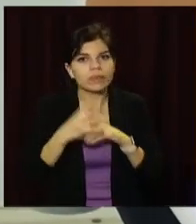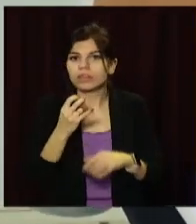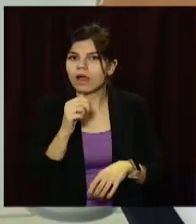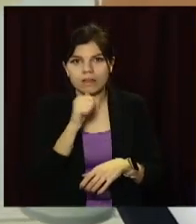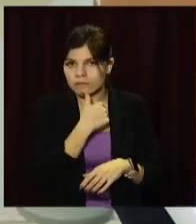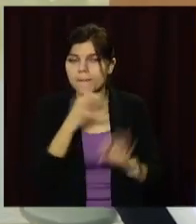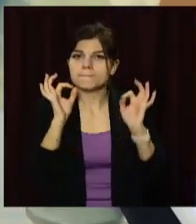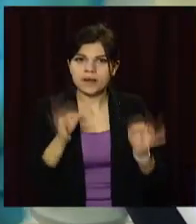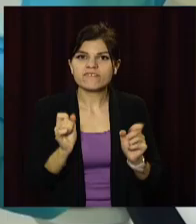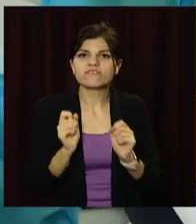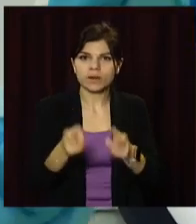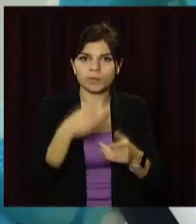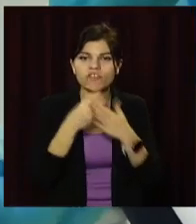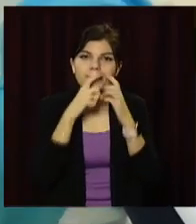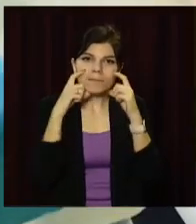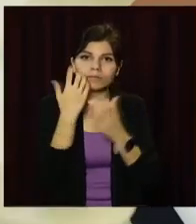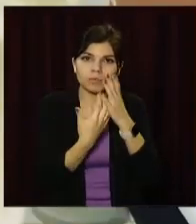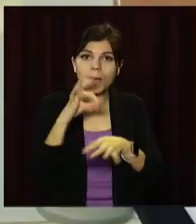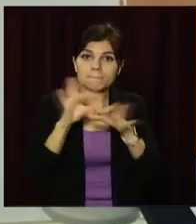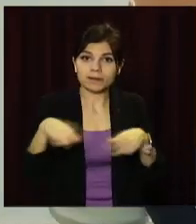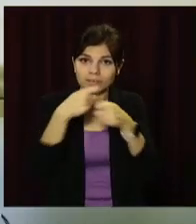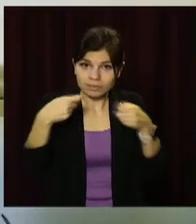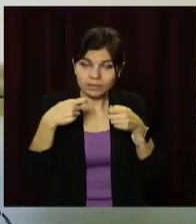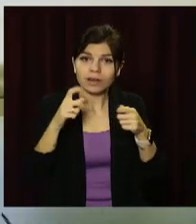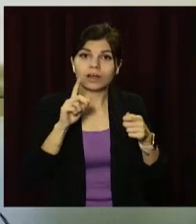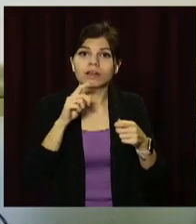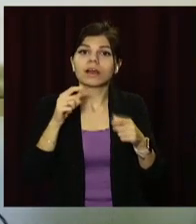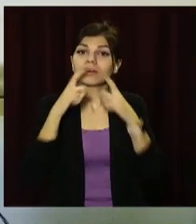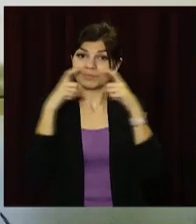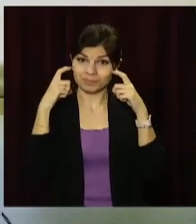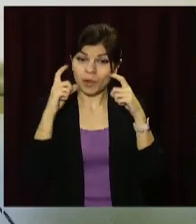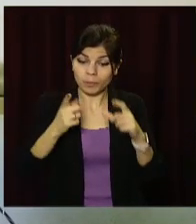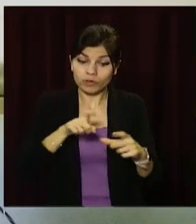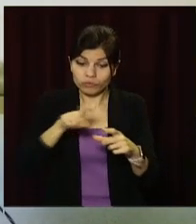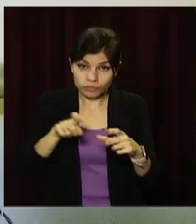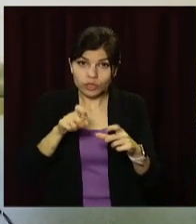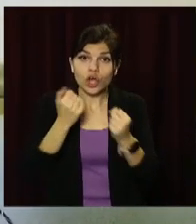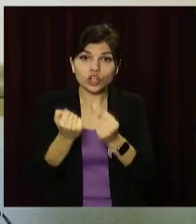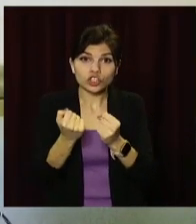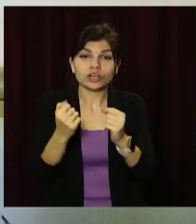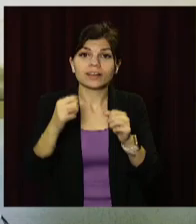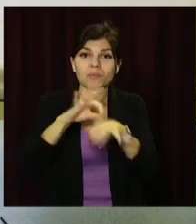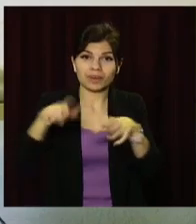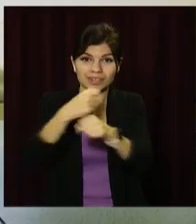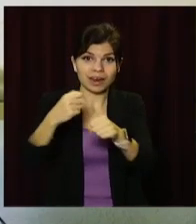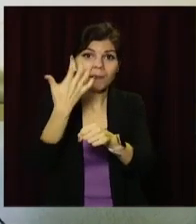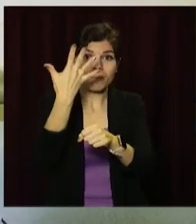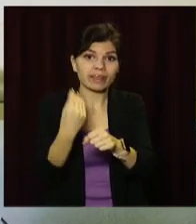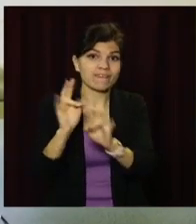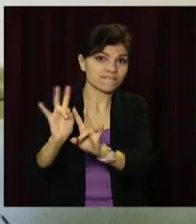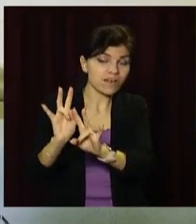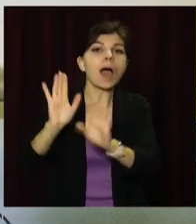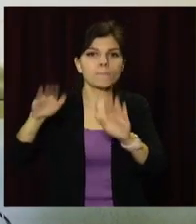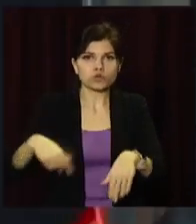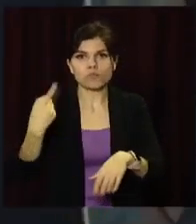мають не лінуватися правильно викидати свої маски та рукавички, обприскавши їх антисептиком та потримавши вдома на карантині 5